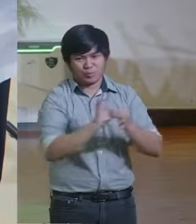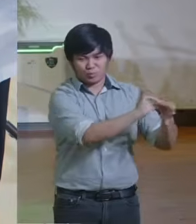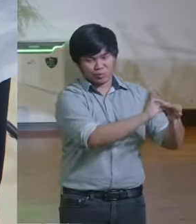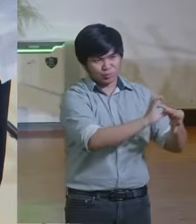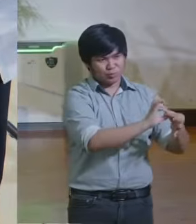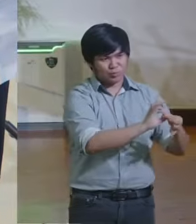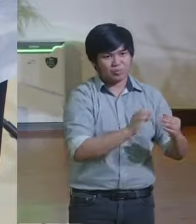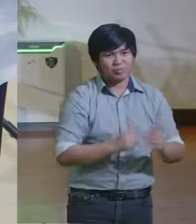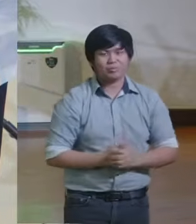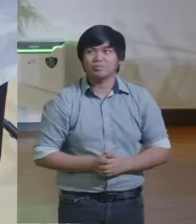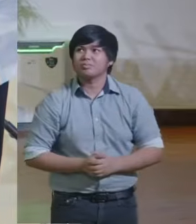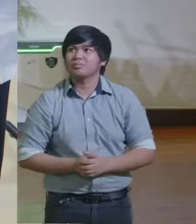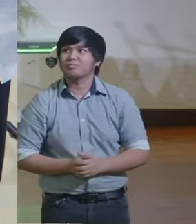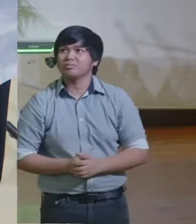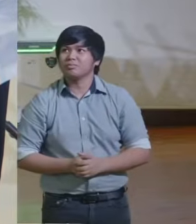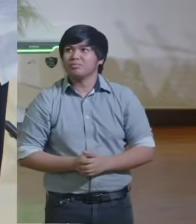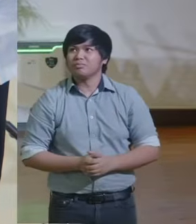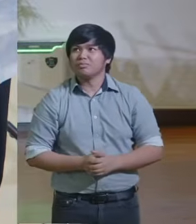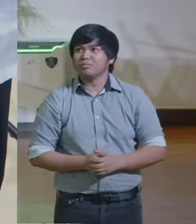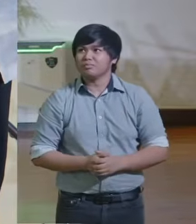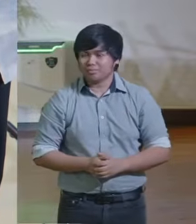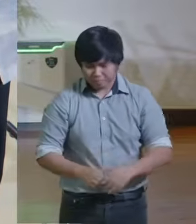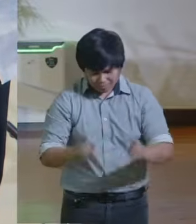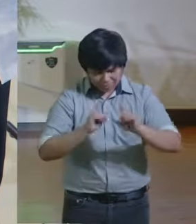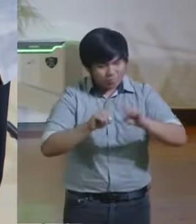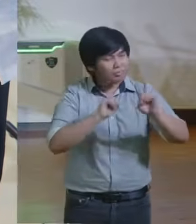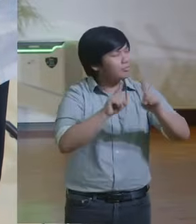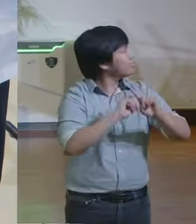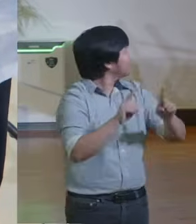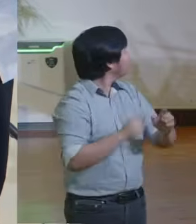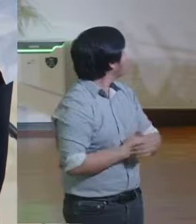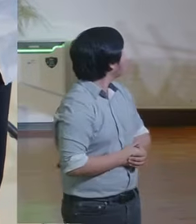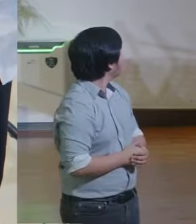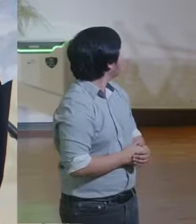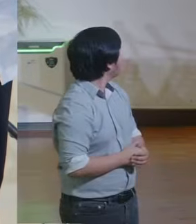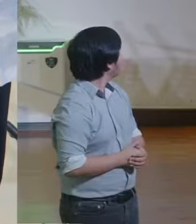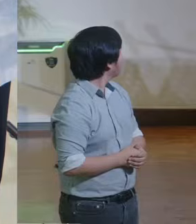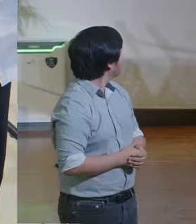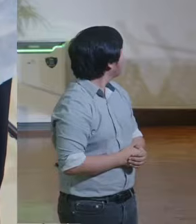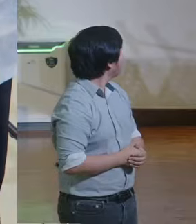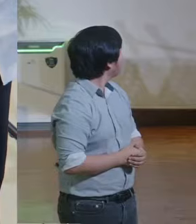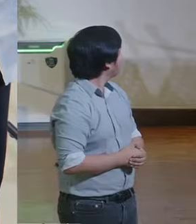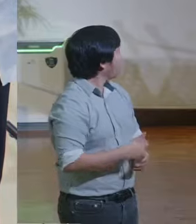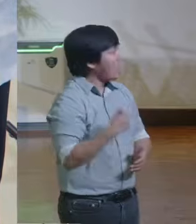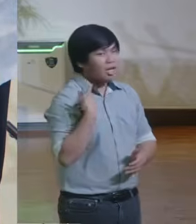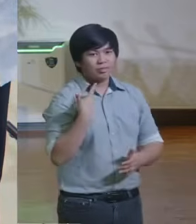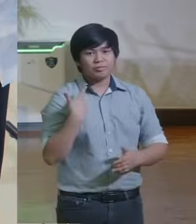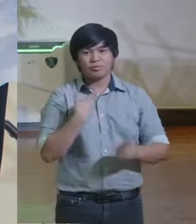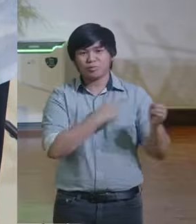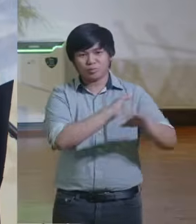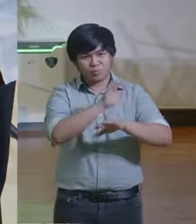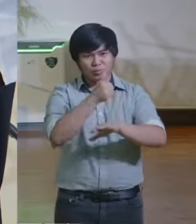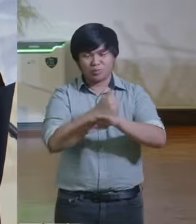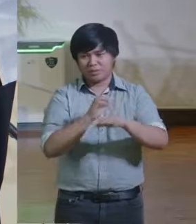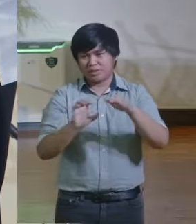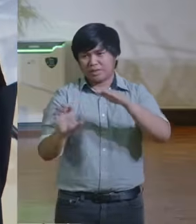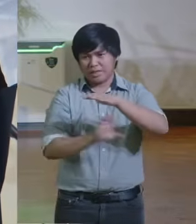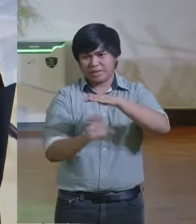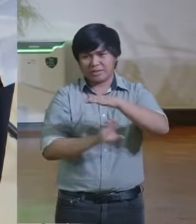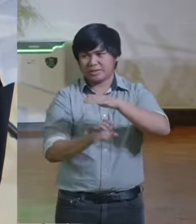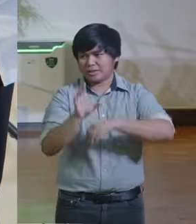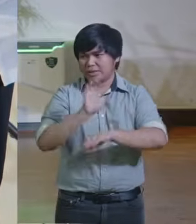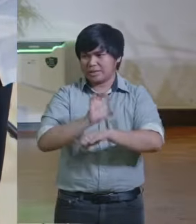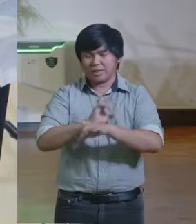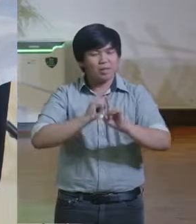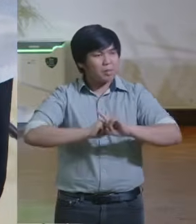Si Lucius of Cyrene at iba pa, no? Si Manaen, mga elders ng church. Pero sila ang pinakapuno